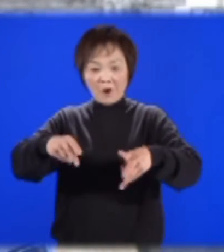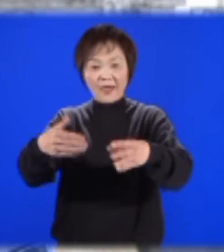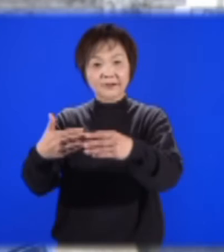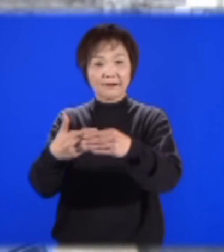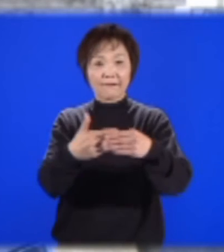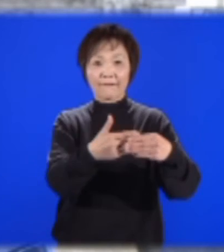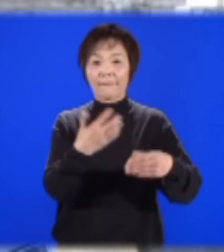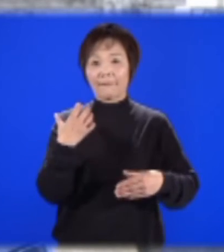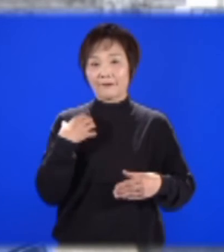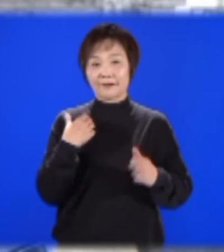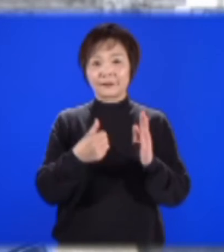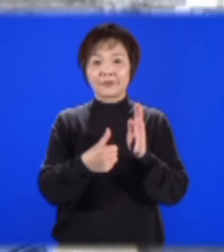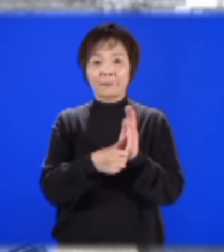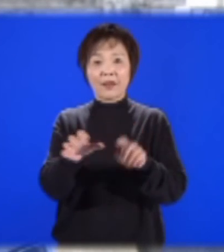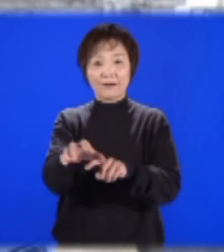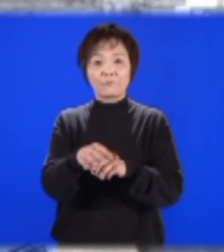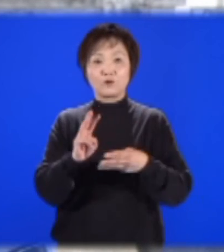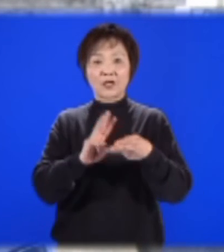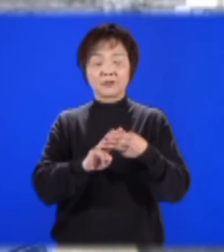田三郎さんです。